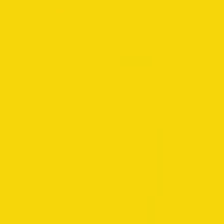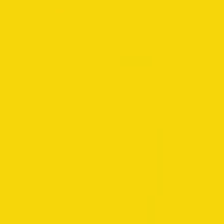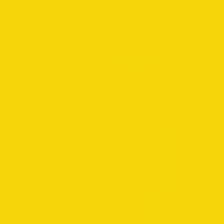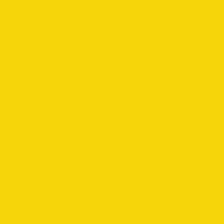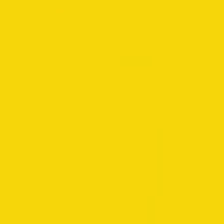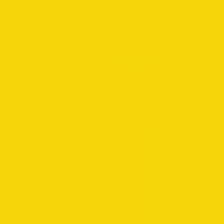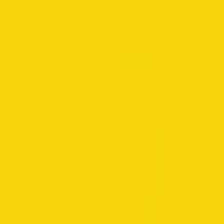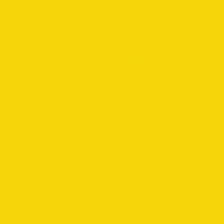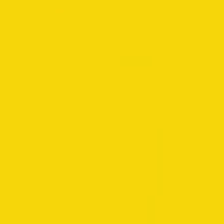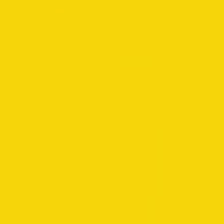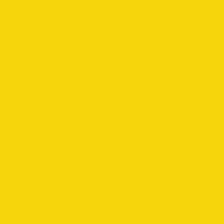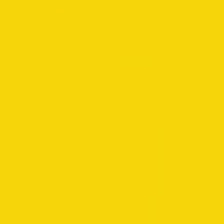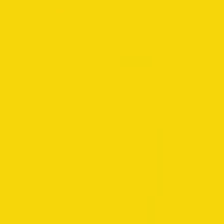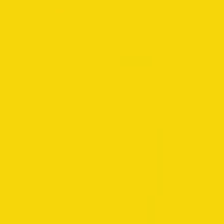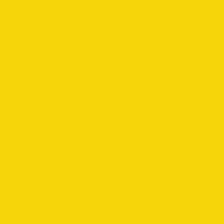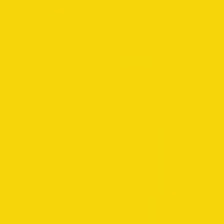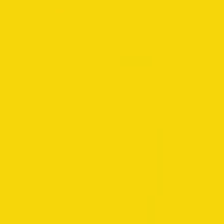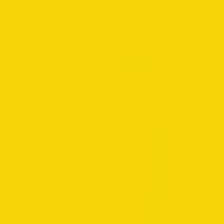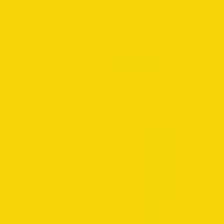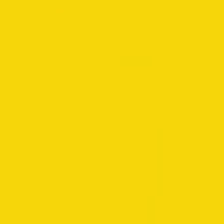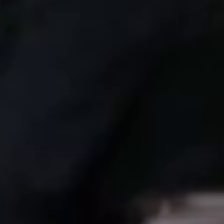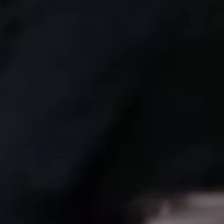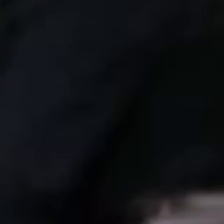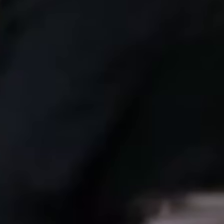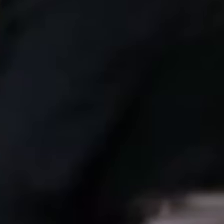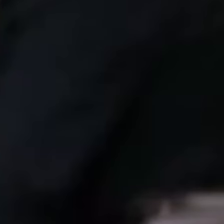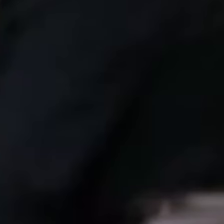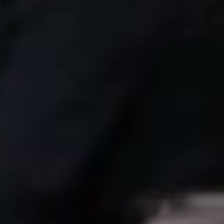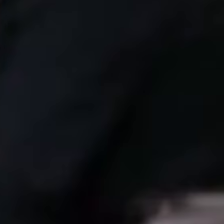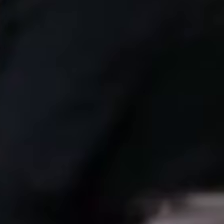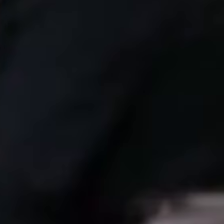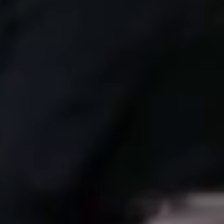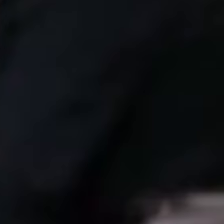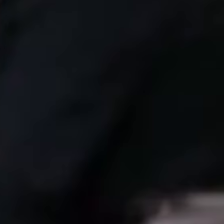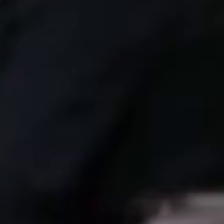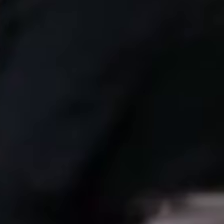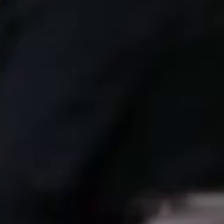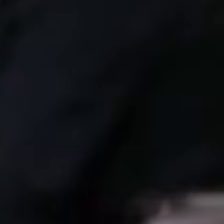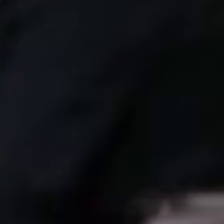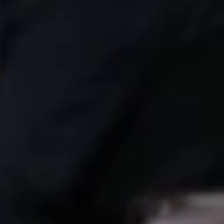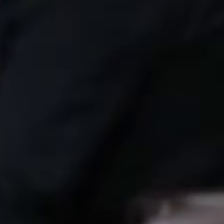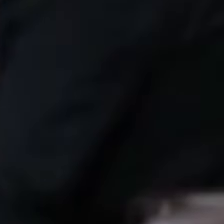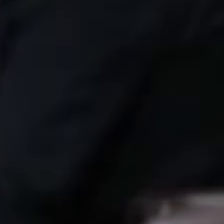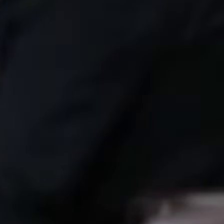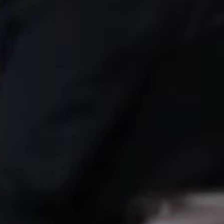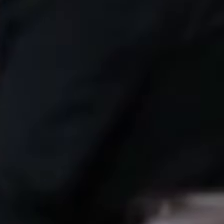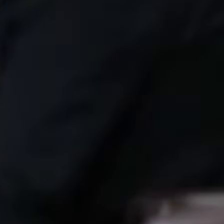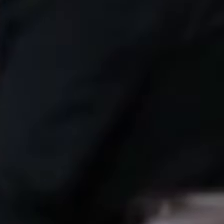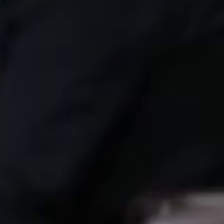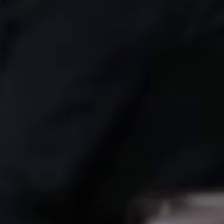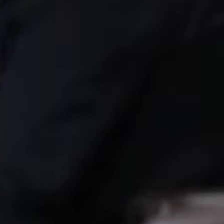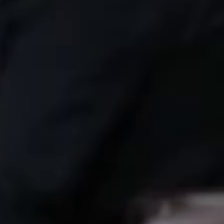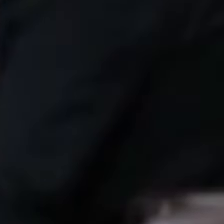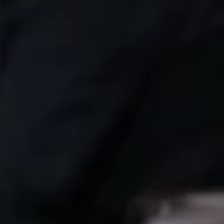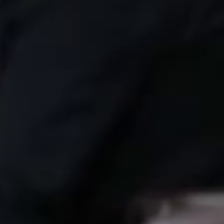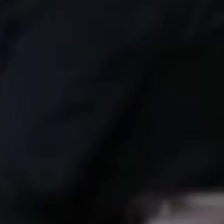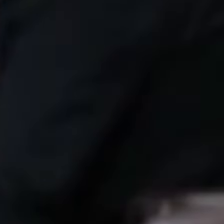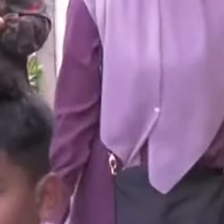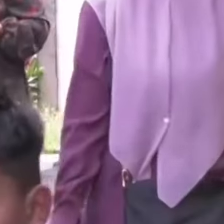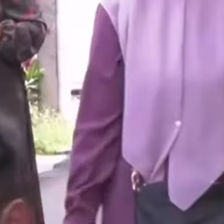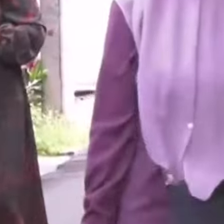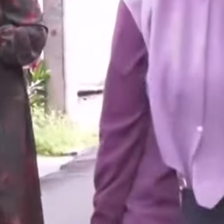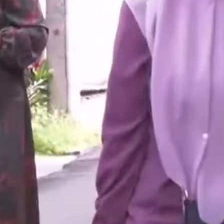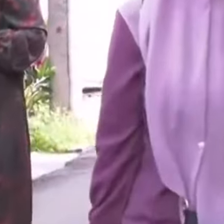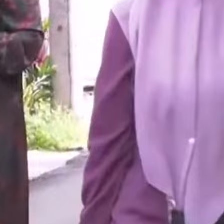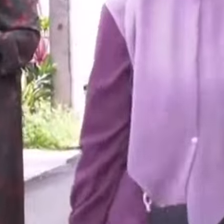memastikan kebajikan 500 penduduk terlibat terbela. Ini termasuk mengadakan rundingan antara wakil penduduk dan pemilik tanah